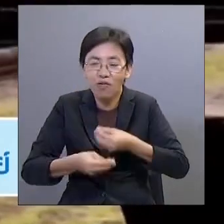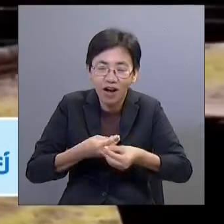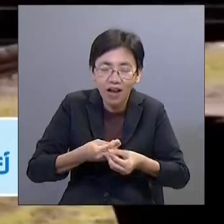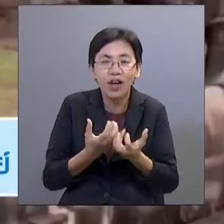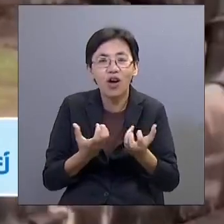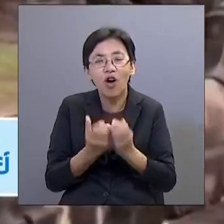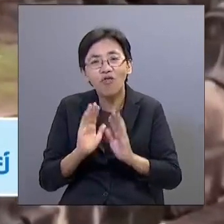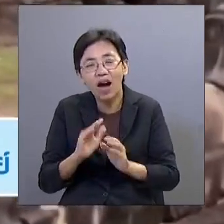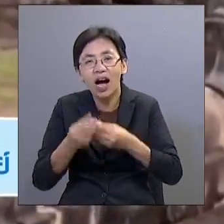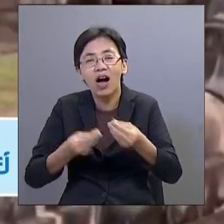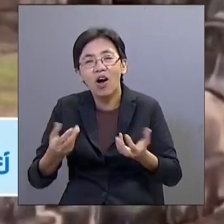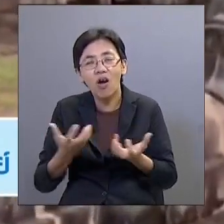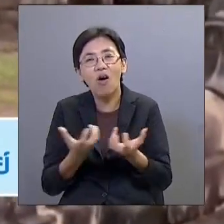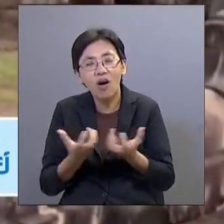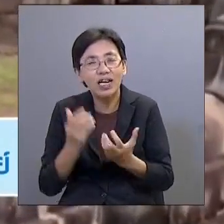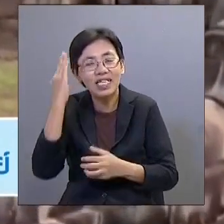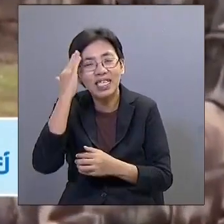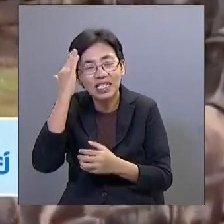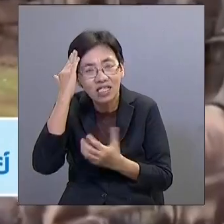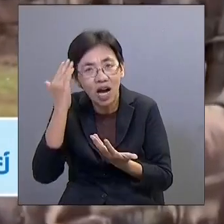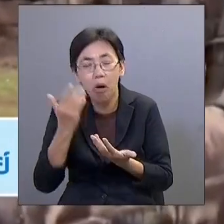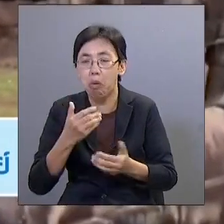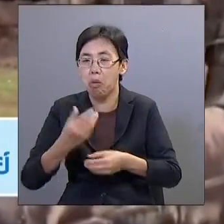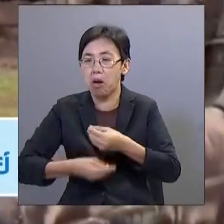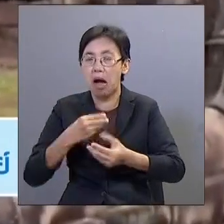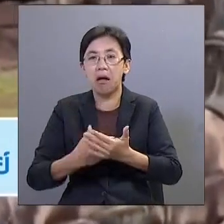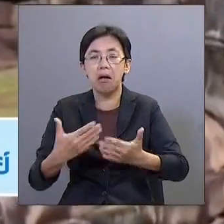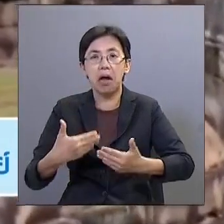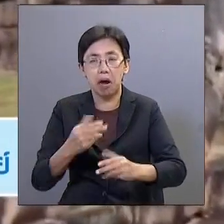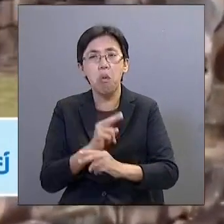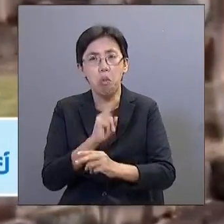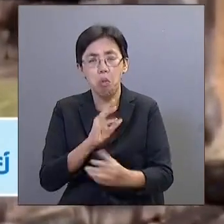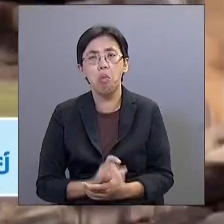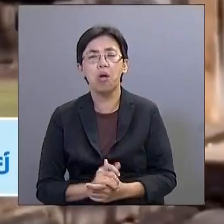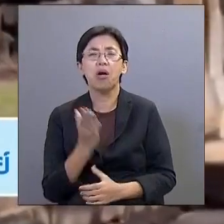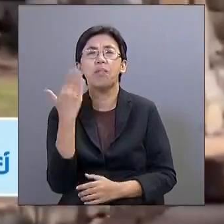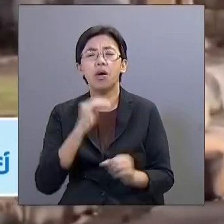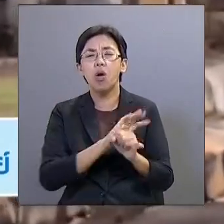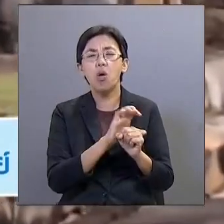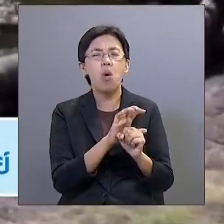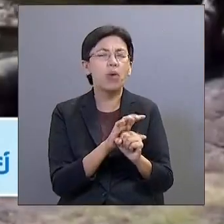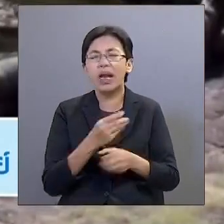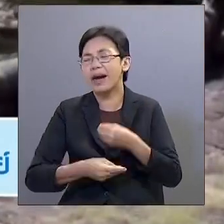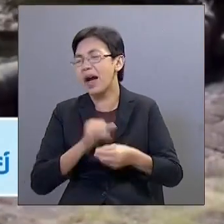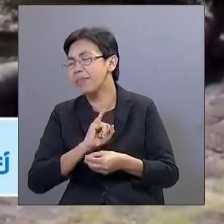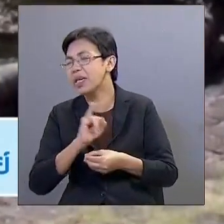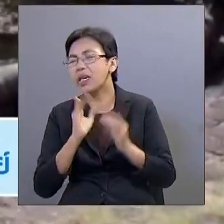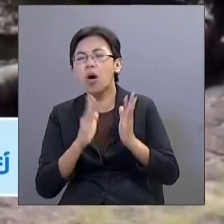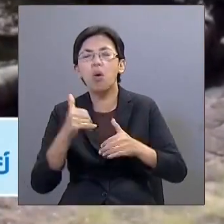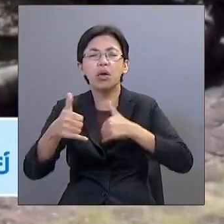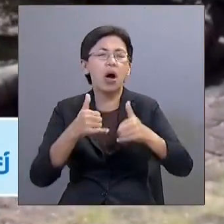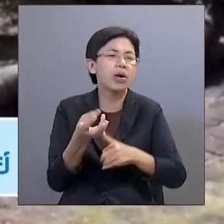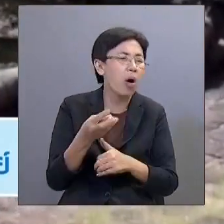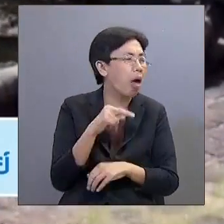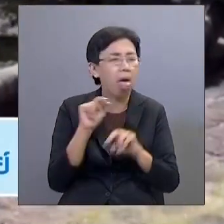มีรายได้จากการขายของเพิ่มขึ้นกว่าปกติเป็นเท่าตัวเลยครับจากก่อนหน้านี้คือแน่นอนโควิด-19 เนาะก็หลงเหลงเจอหน้าหันหน้าไปเ